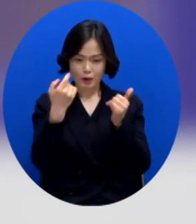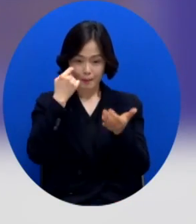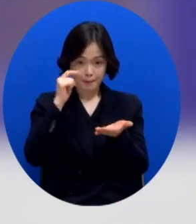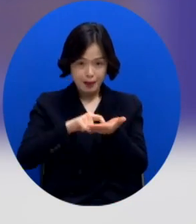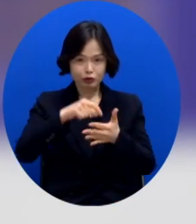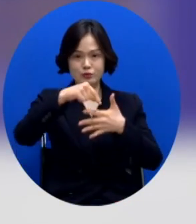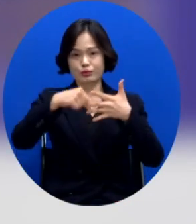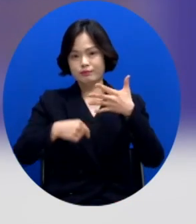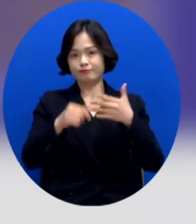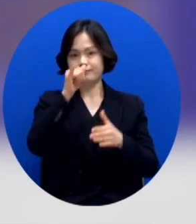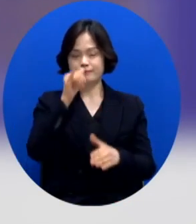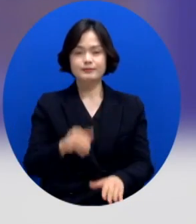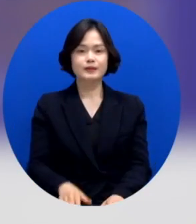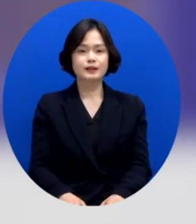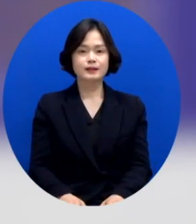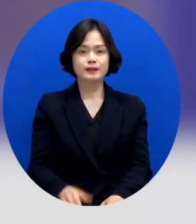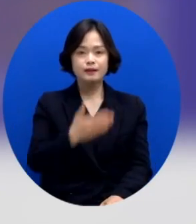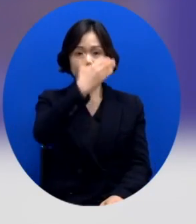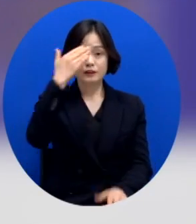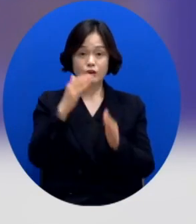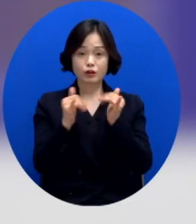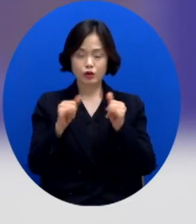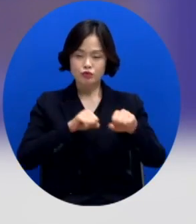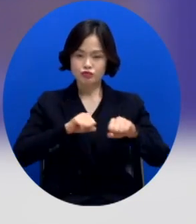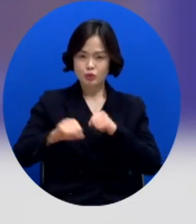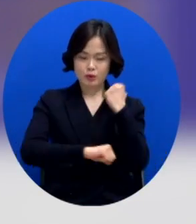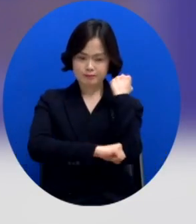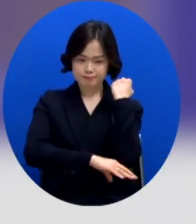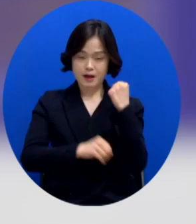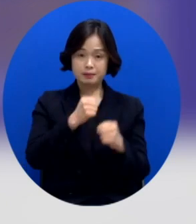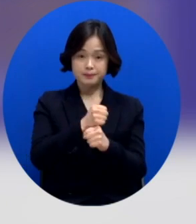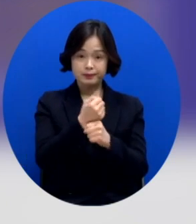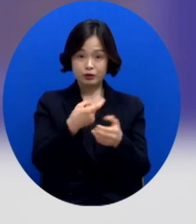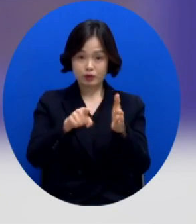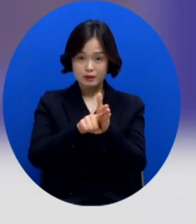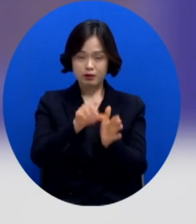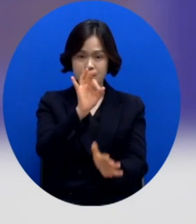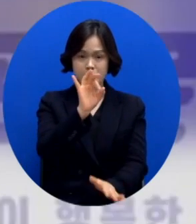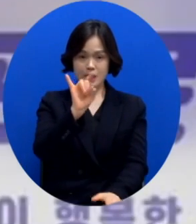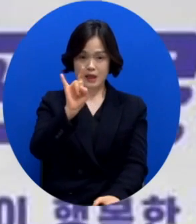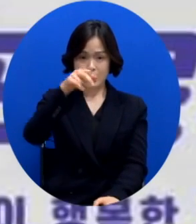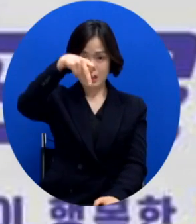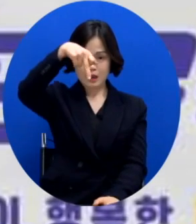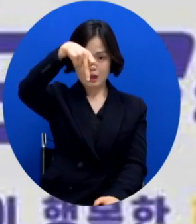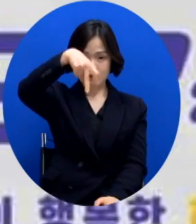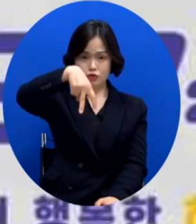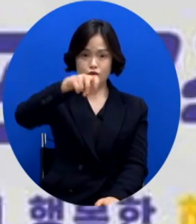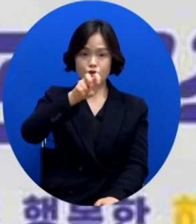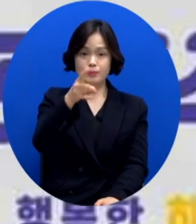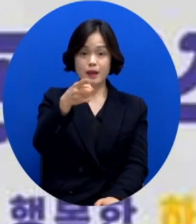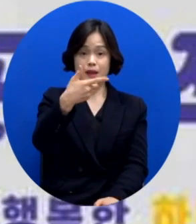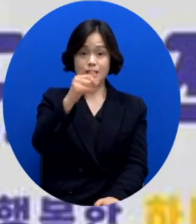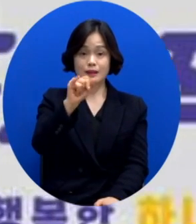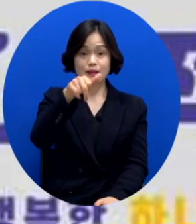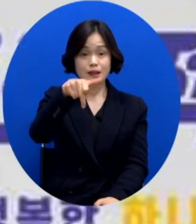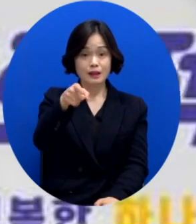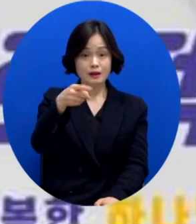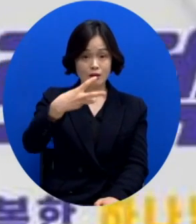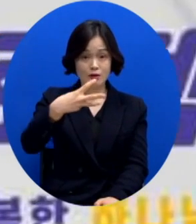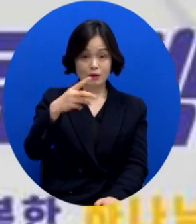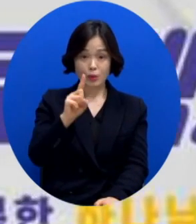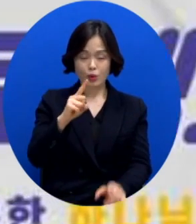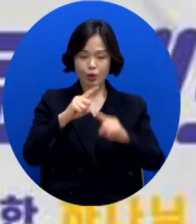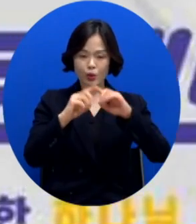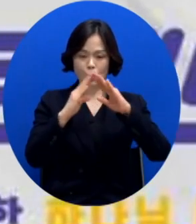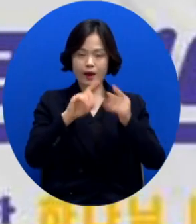이번 프로젝트는 청년운동의 기반을 조성하기 위해 에큐메니컬과 경제를 비롯해 성인지 감수성과 마음 건강